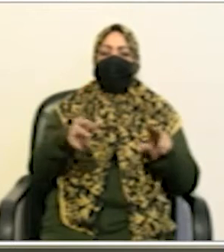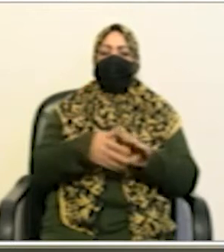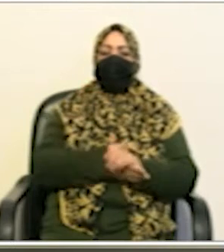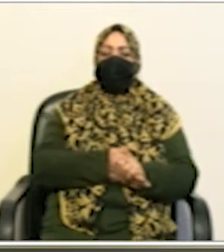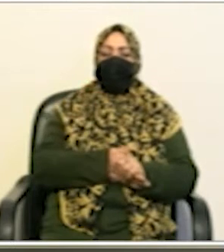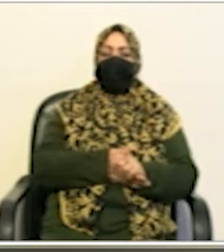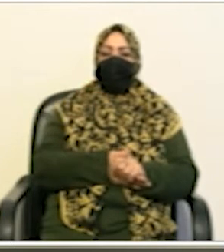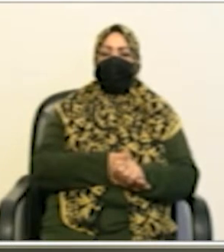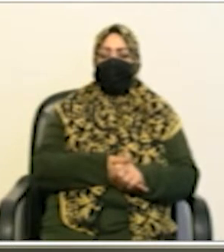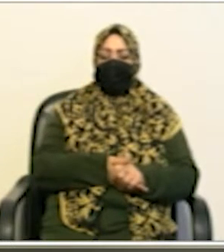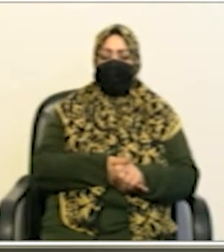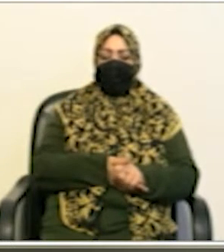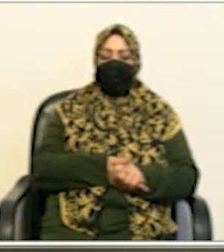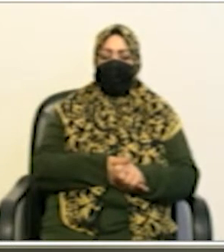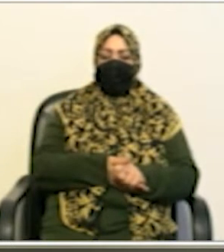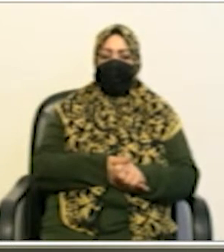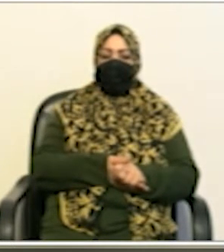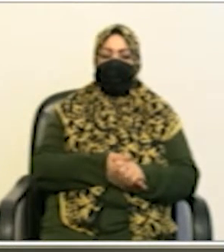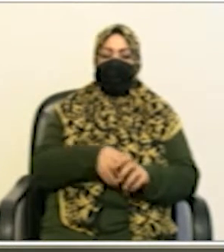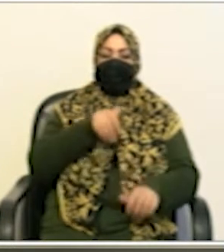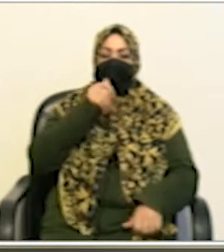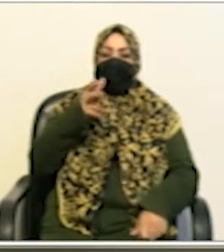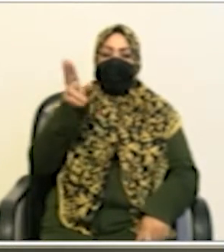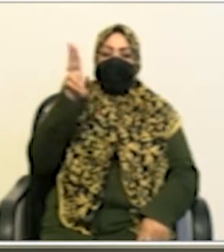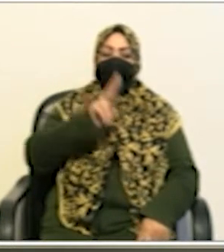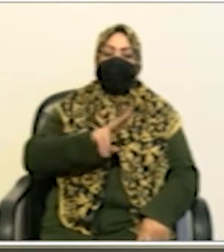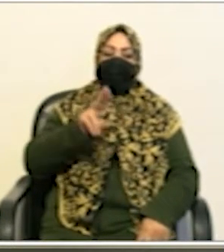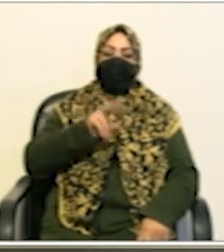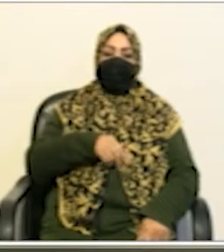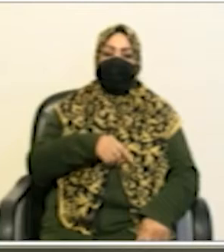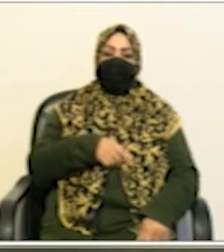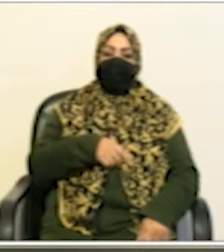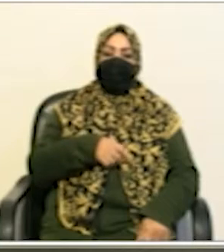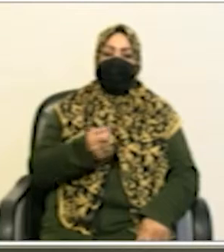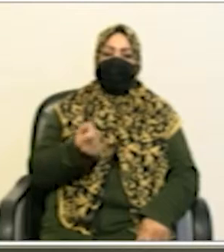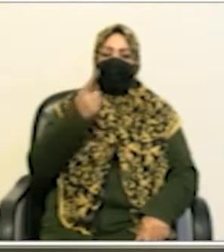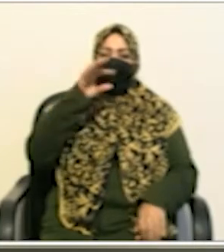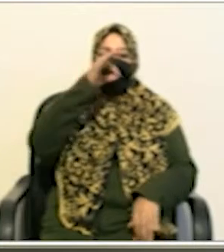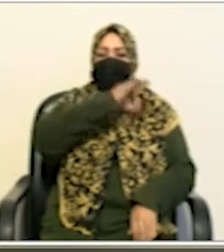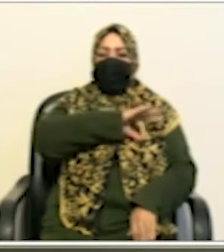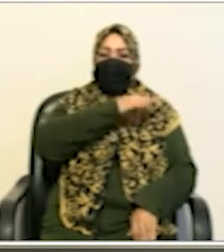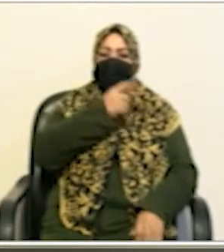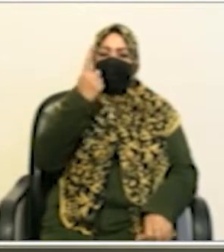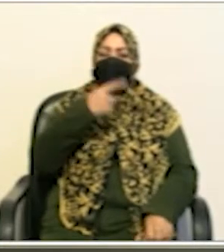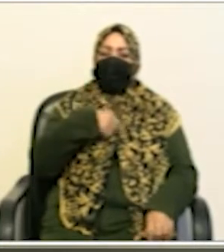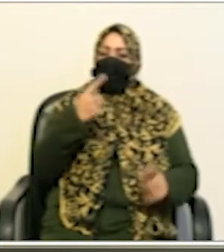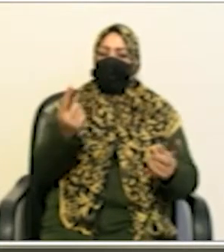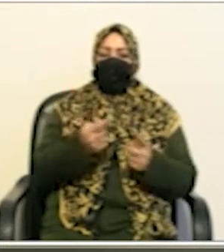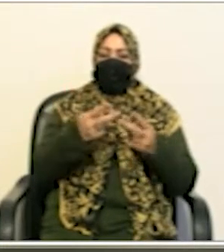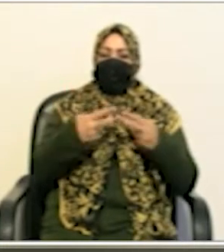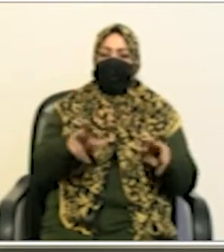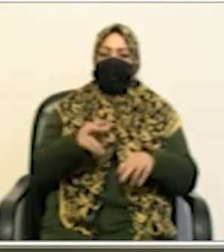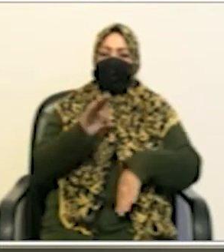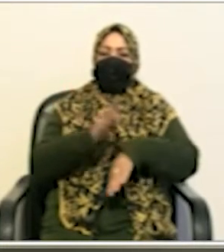محمد يسال عليه عموله الدينار اللي تاخذ فيها البطاقه هذه ما فيهاش اشكال يا محمد لا اشكاله فيها البطاقه راي